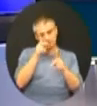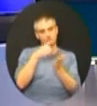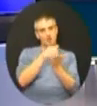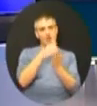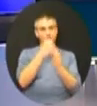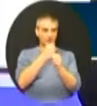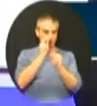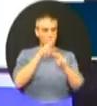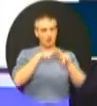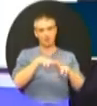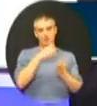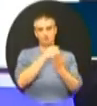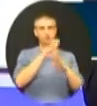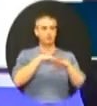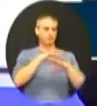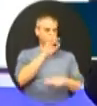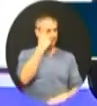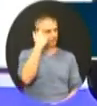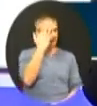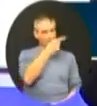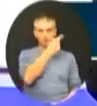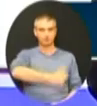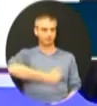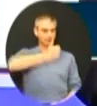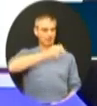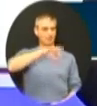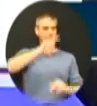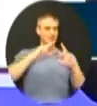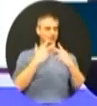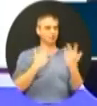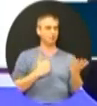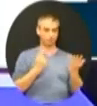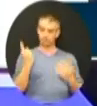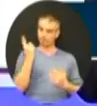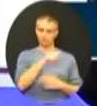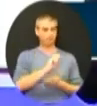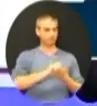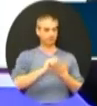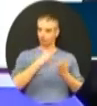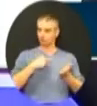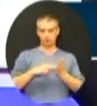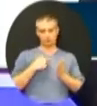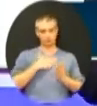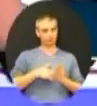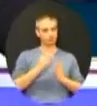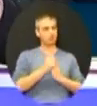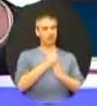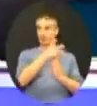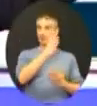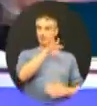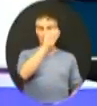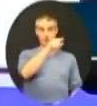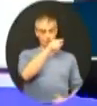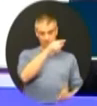להמשיך וכל להישאר בתפקידו אבל תאר לעצמך שאתה שר נבחר ציבור מגיע למשרד יש לך מדיניות שאתה רוצה להוביל נבחרת